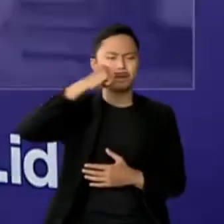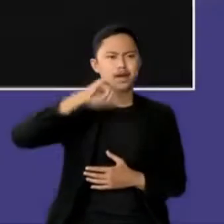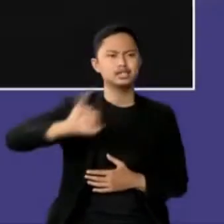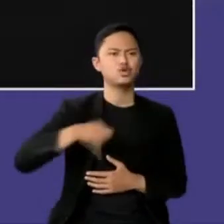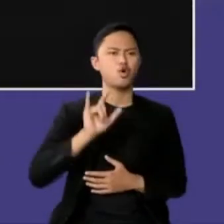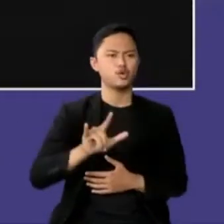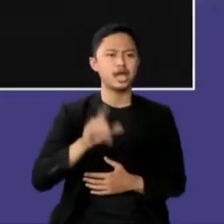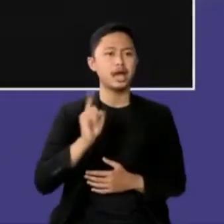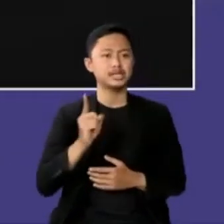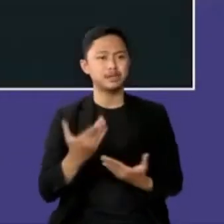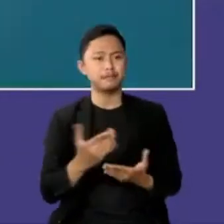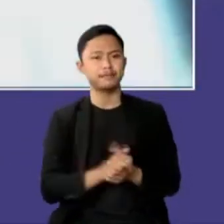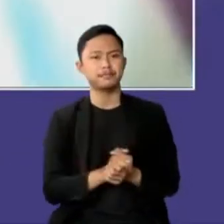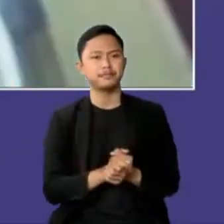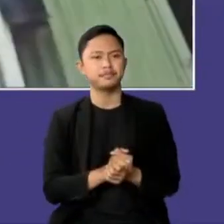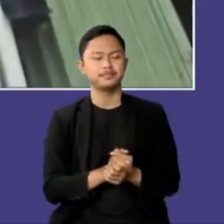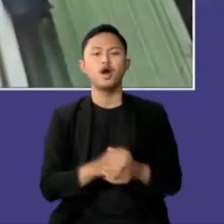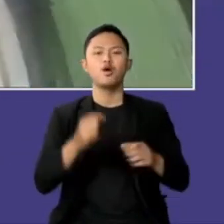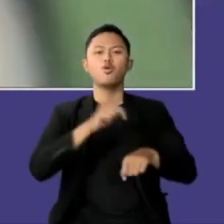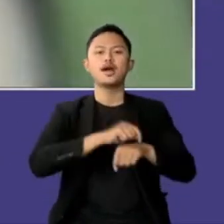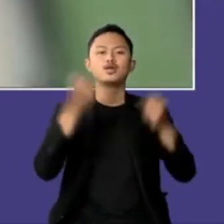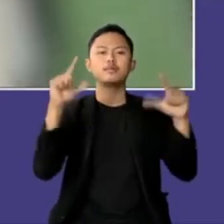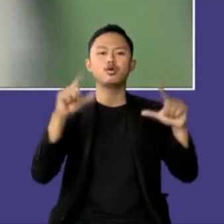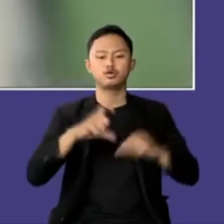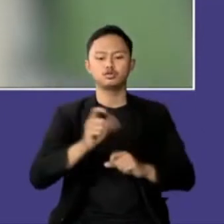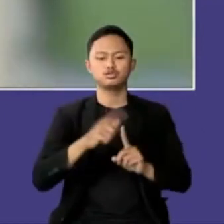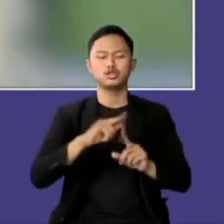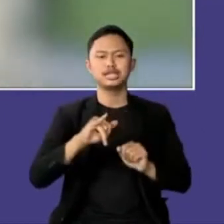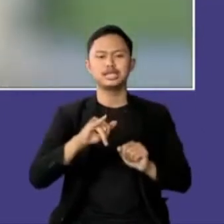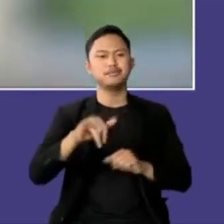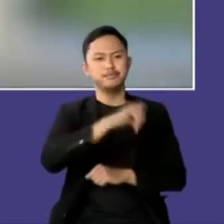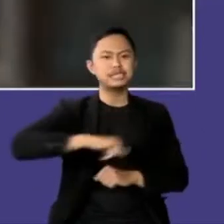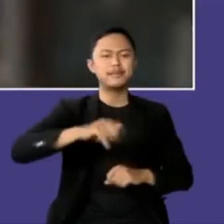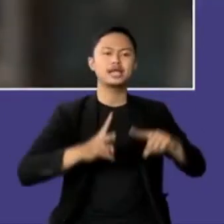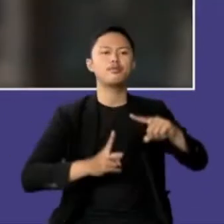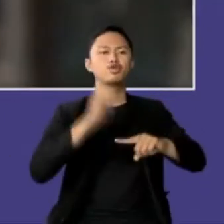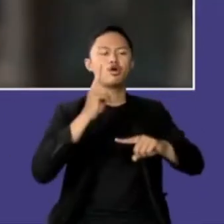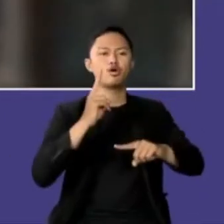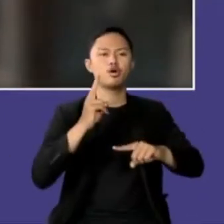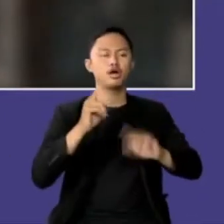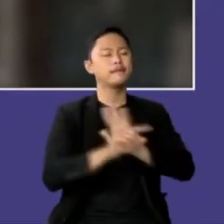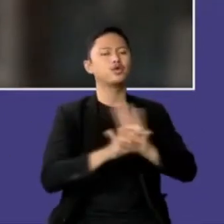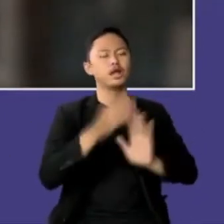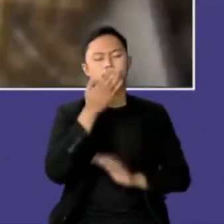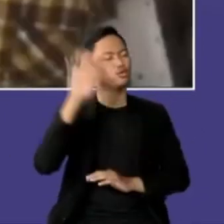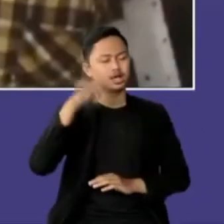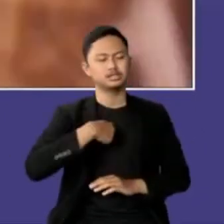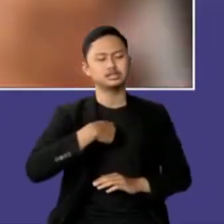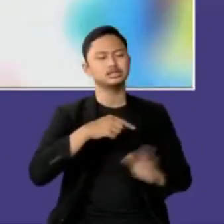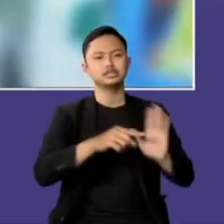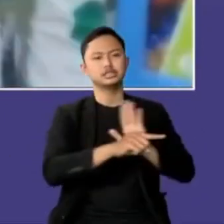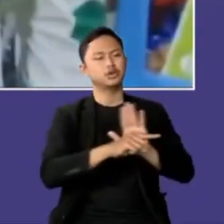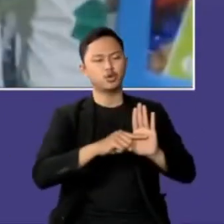Jokowi yang memotong ya cuti bersama di akhir tahun berkurang hamdulillah itu akan sangat membantu